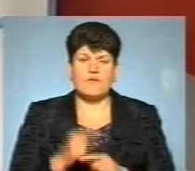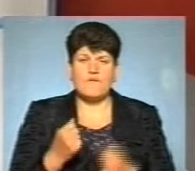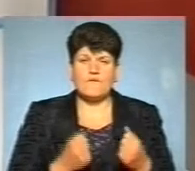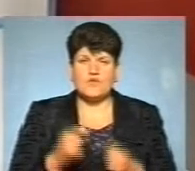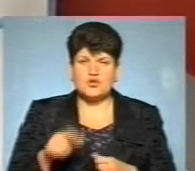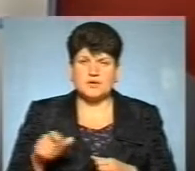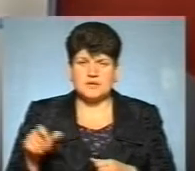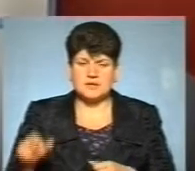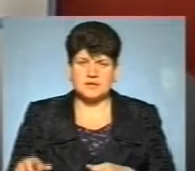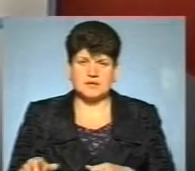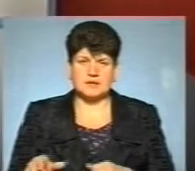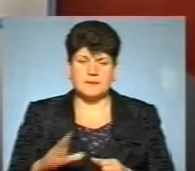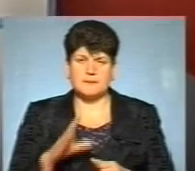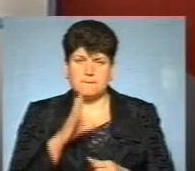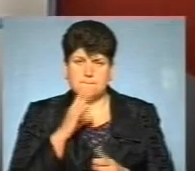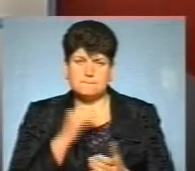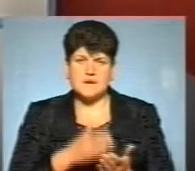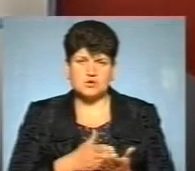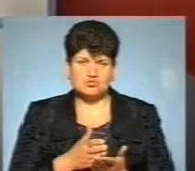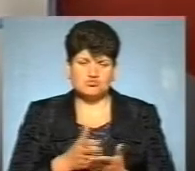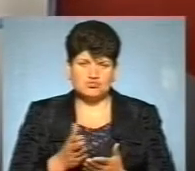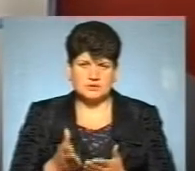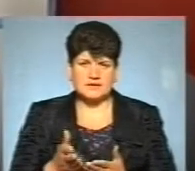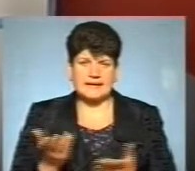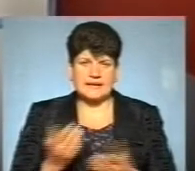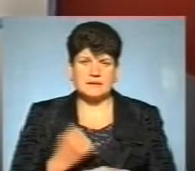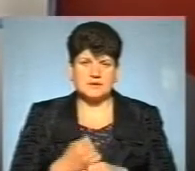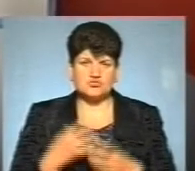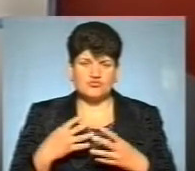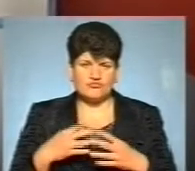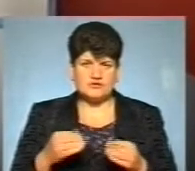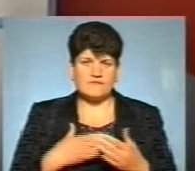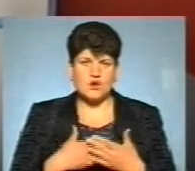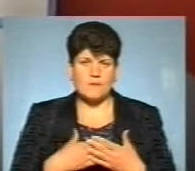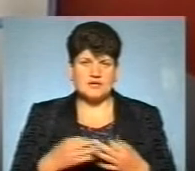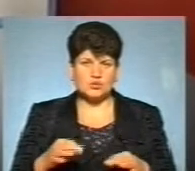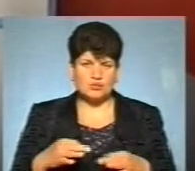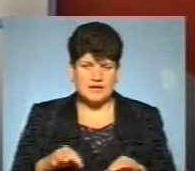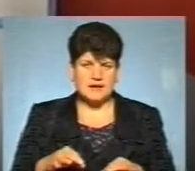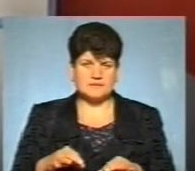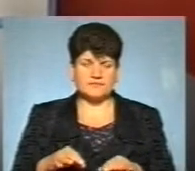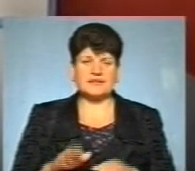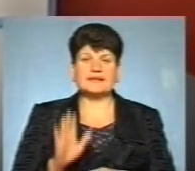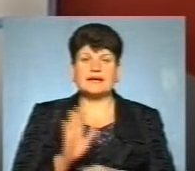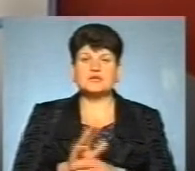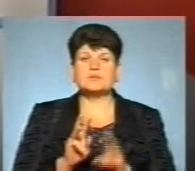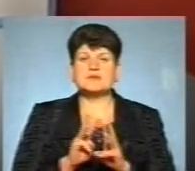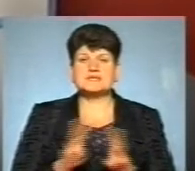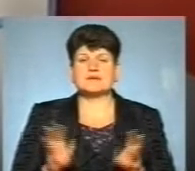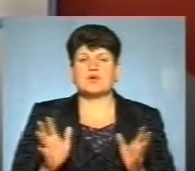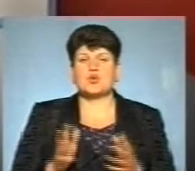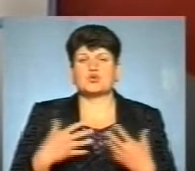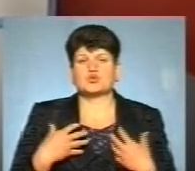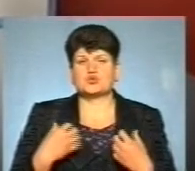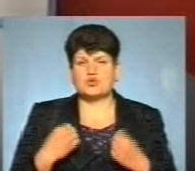я так розумію, маршрутних засобів, які працюють вже на громадському транспорті. Дивіться, наказом Міністерства охорони